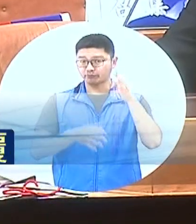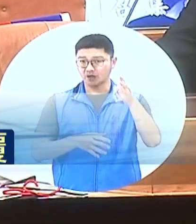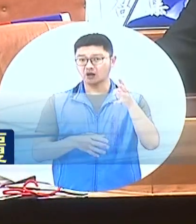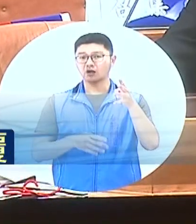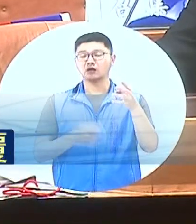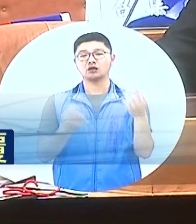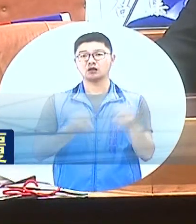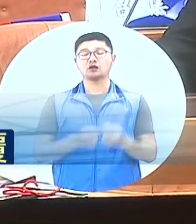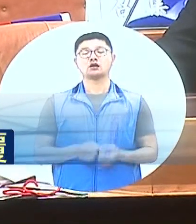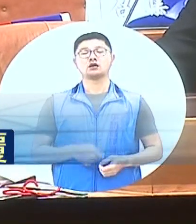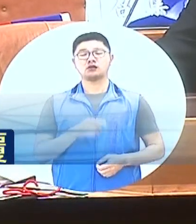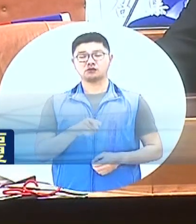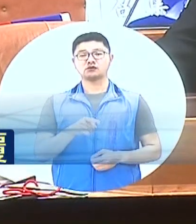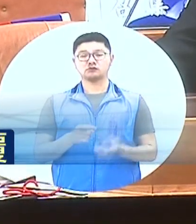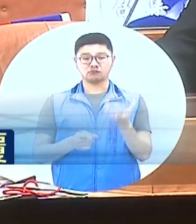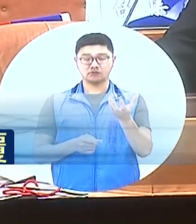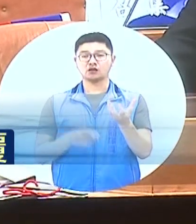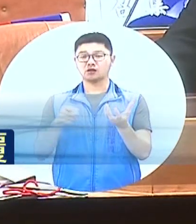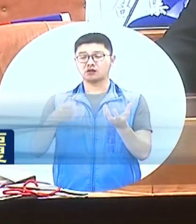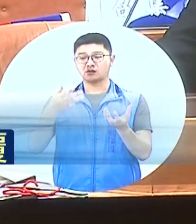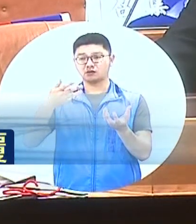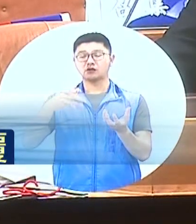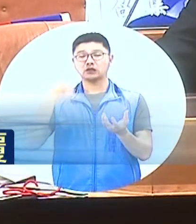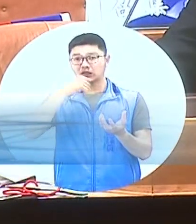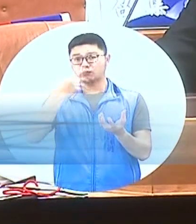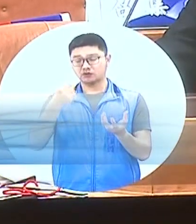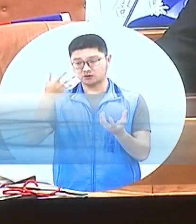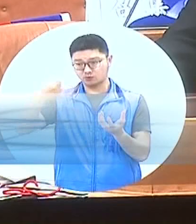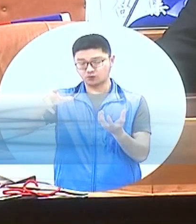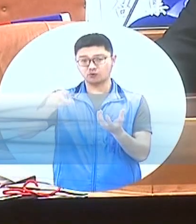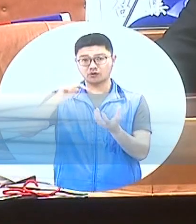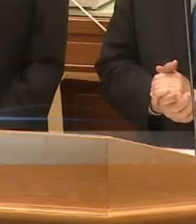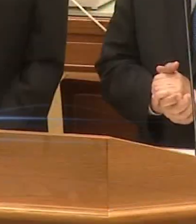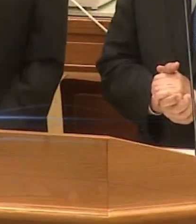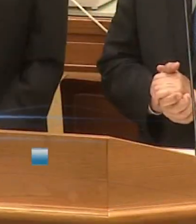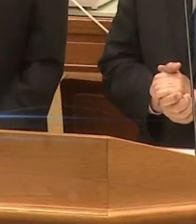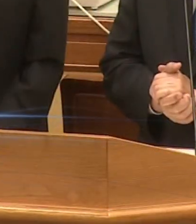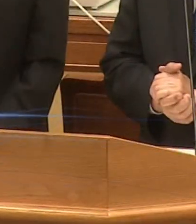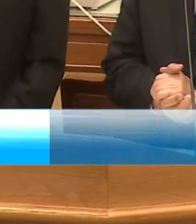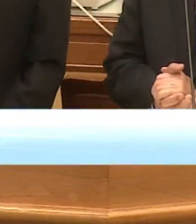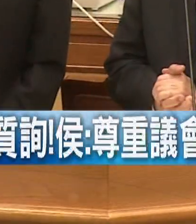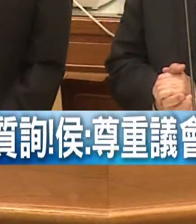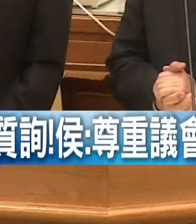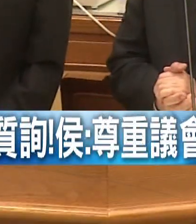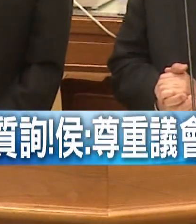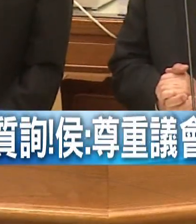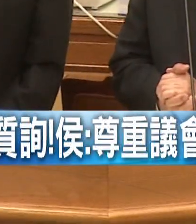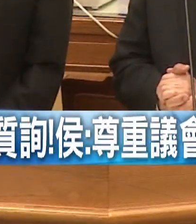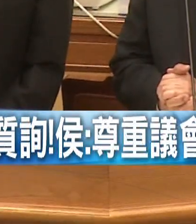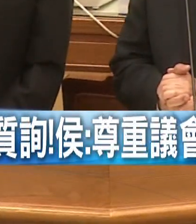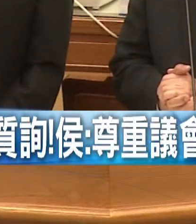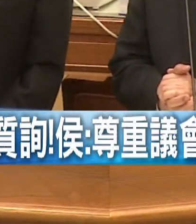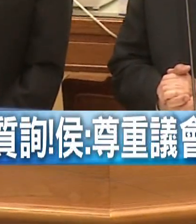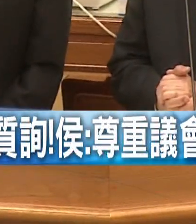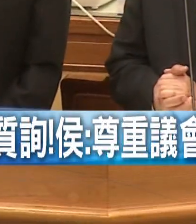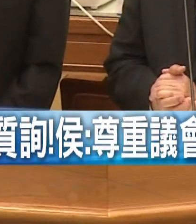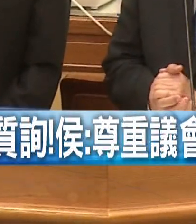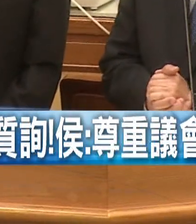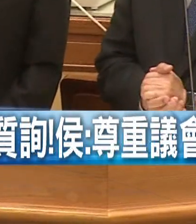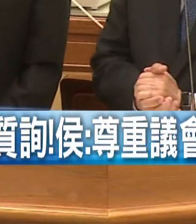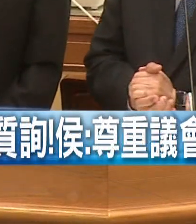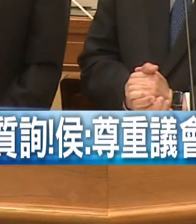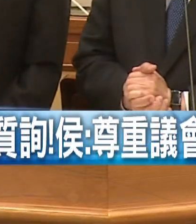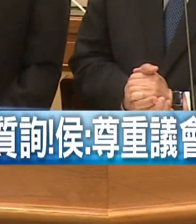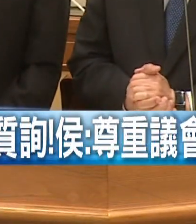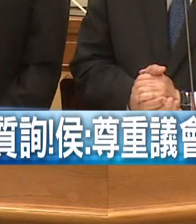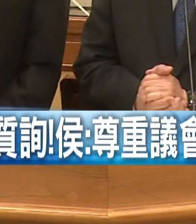水，杯破水库，爱等破去啊。 市政议题升级到两岸论述，不论是绿营还是